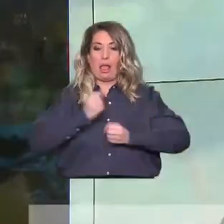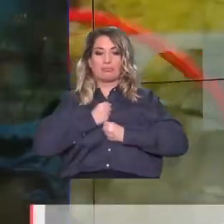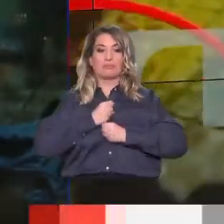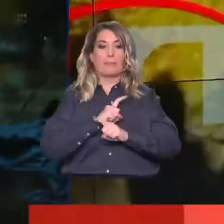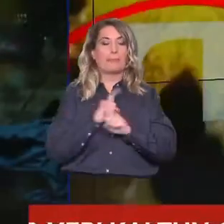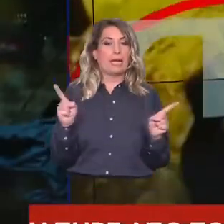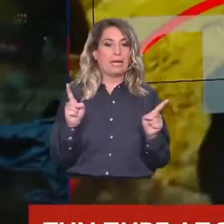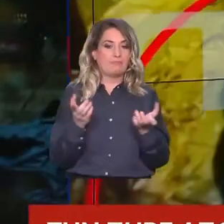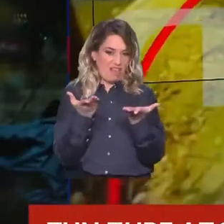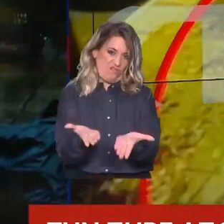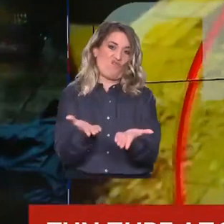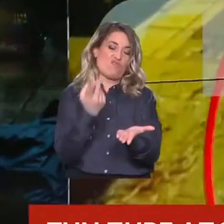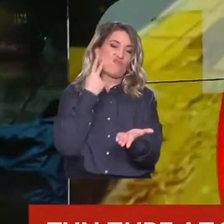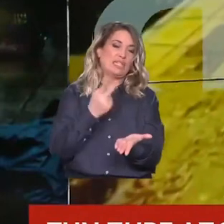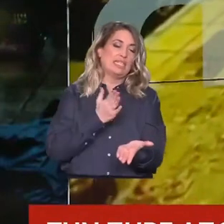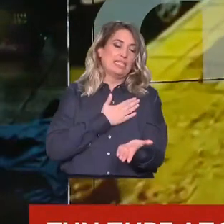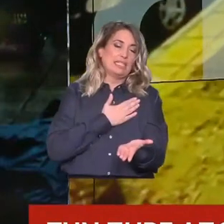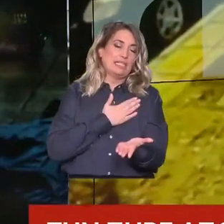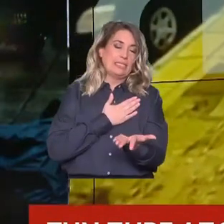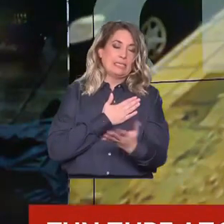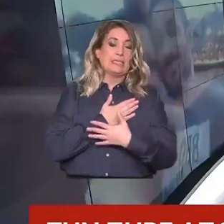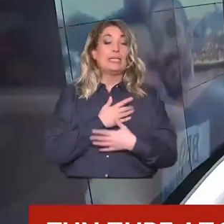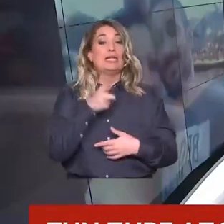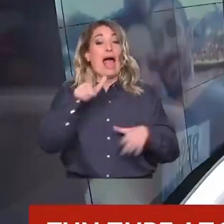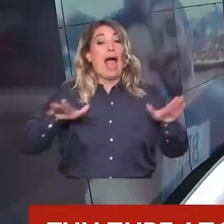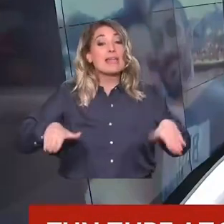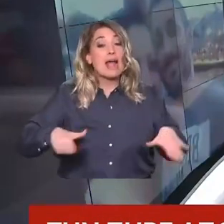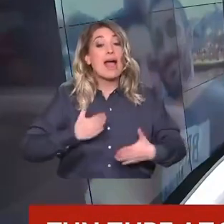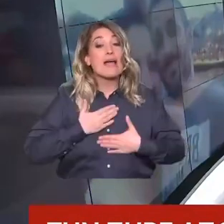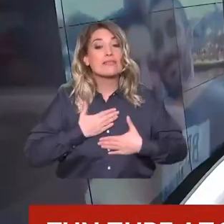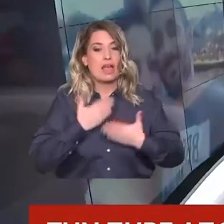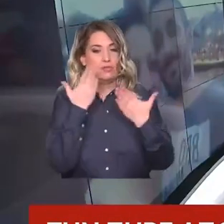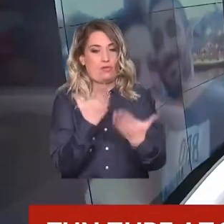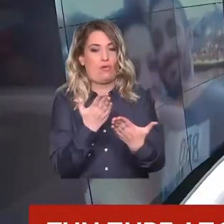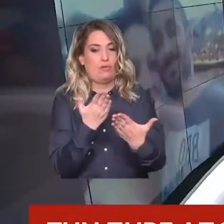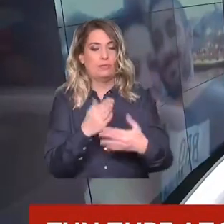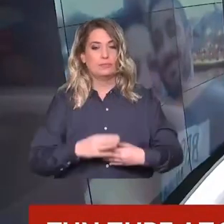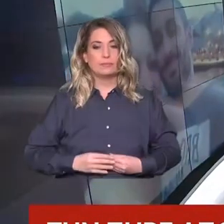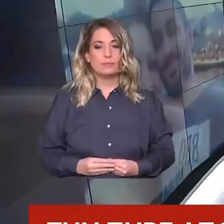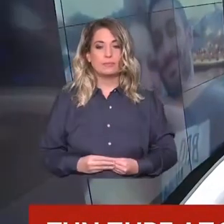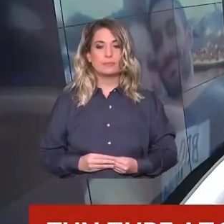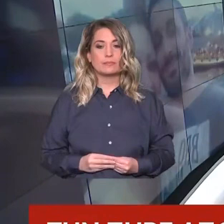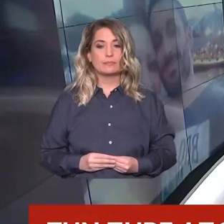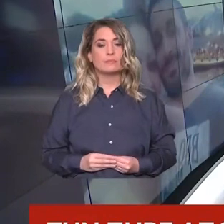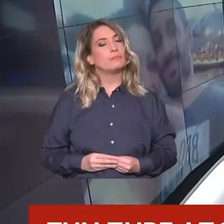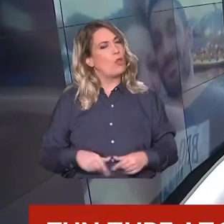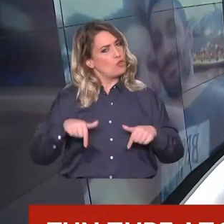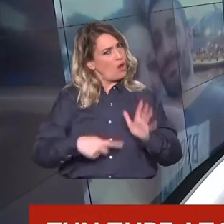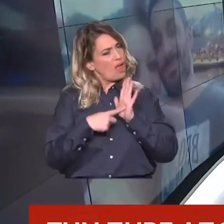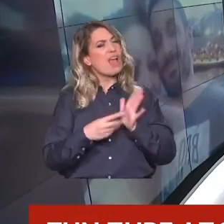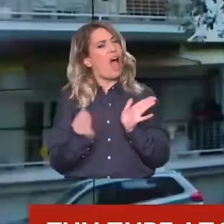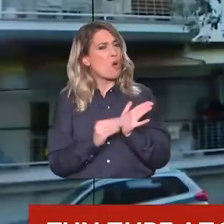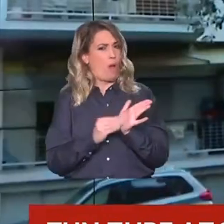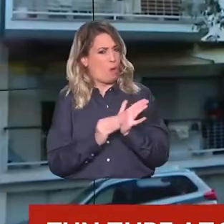Άγγελε, σε ευχαριστώ πολύ. Θα μείνουμε αρκετά στο θέμα και έχουμε να πούμε